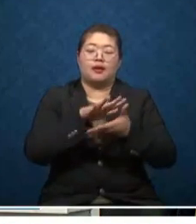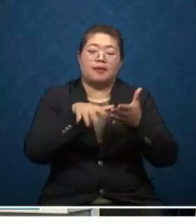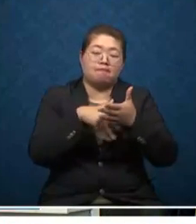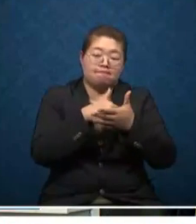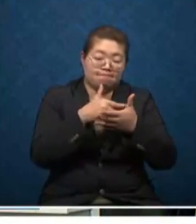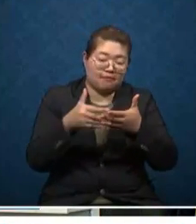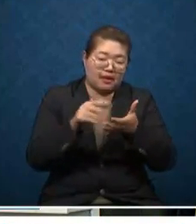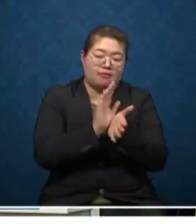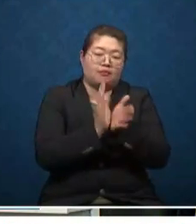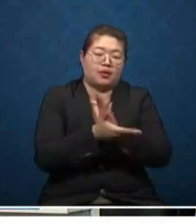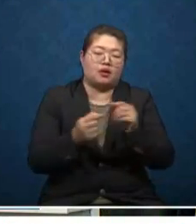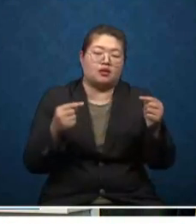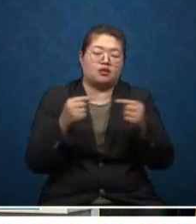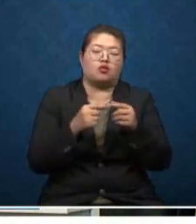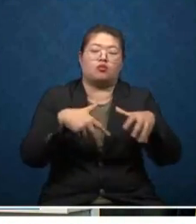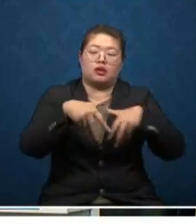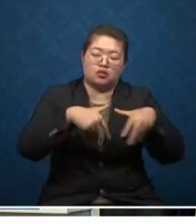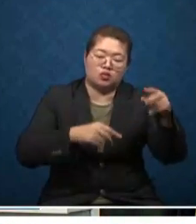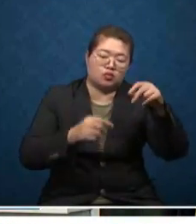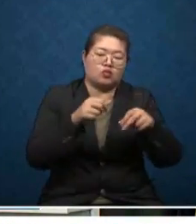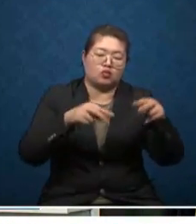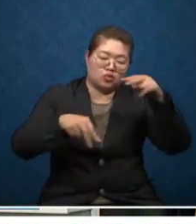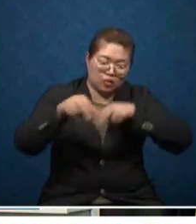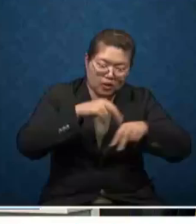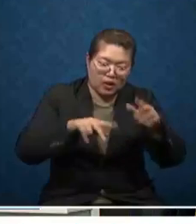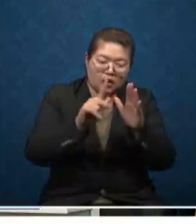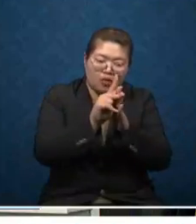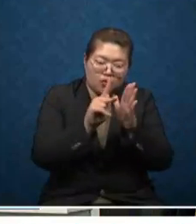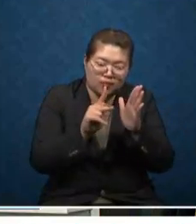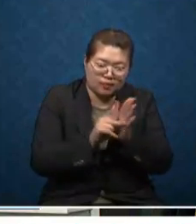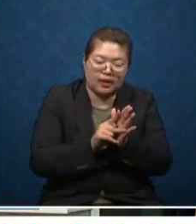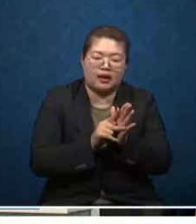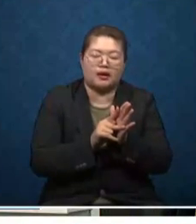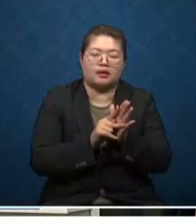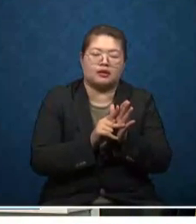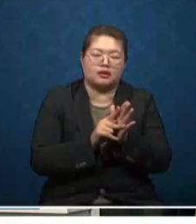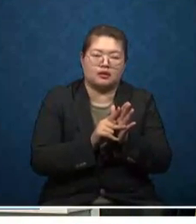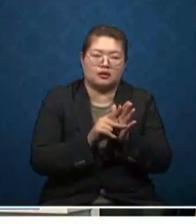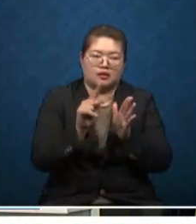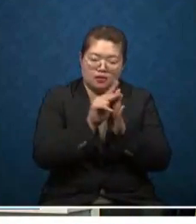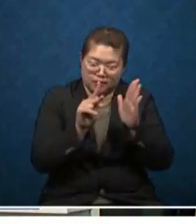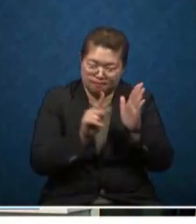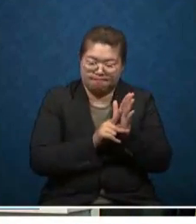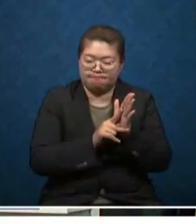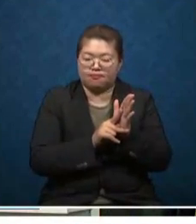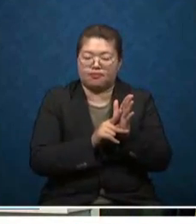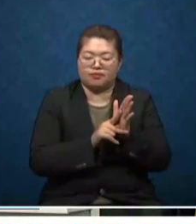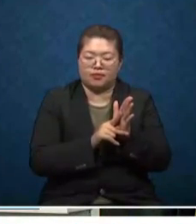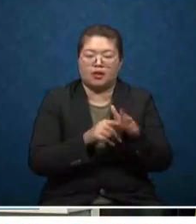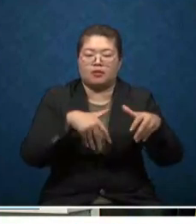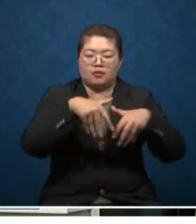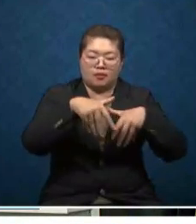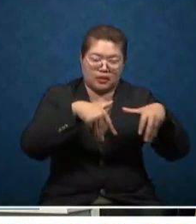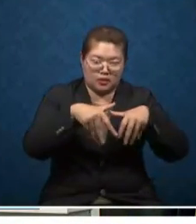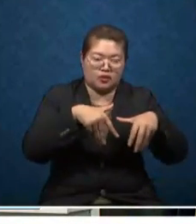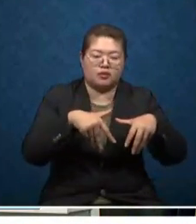การคุ้มครองผู้บริโภคการให้มีกฎหมายสภาองค์กรของผู้บริโภคถือเป็นส่วนหนึ่งที่ทำให้บทบาทของภาคประชาชน